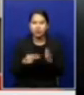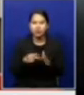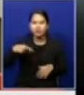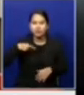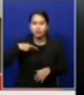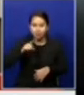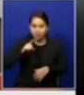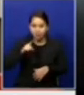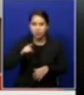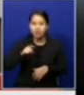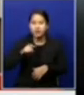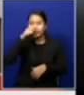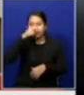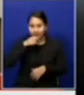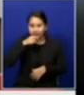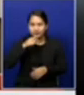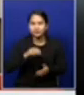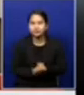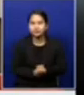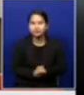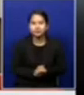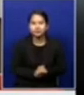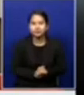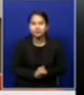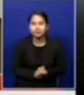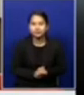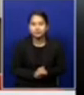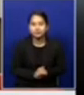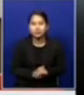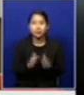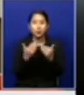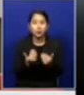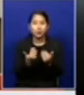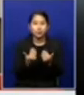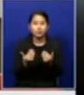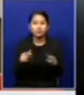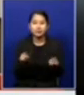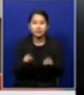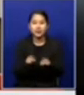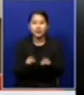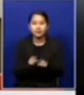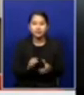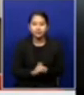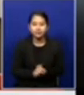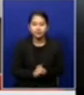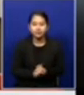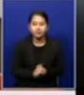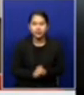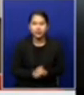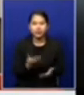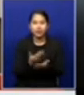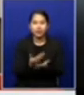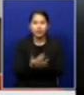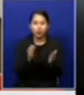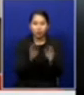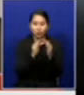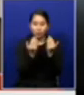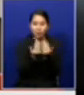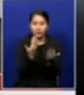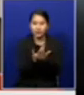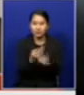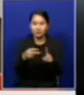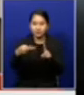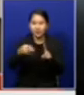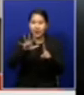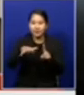ศเหมือนกับวันนี้นี่ท่านให้ไปครอบครัวละ15,000นี่ถ้าถามว่าผมคิ